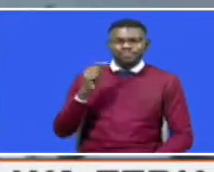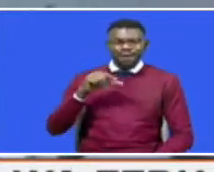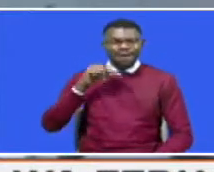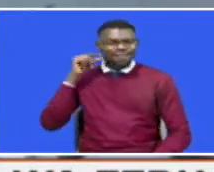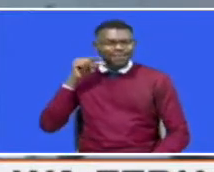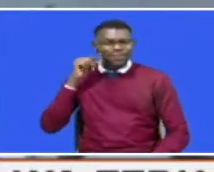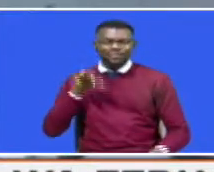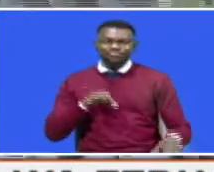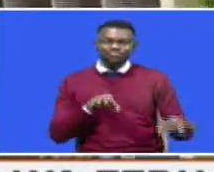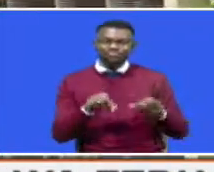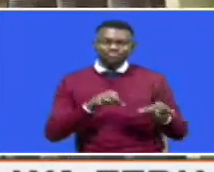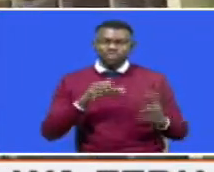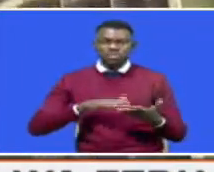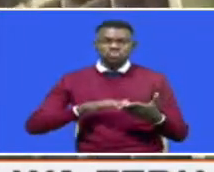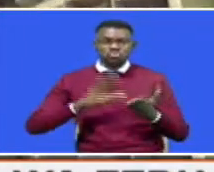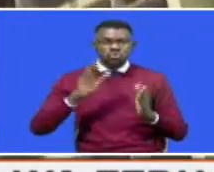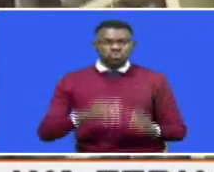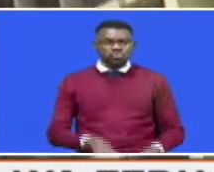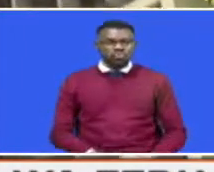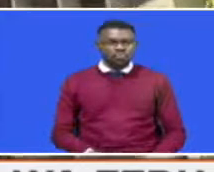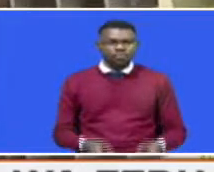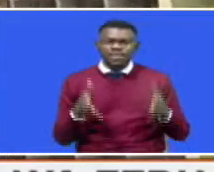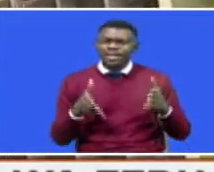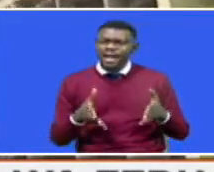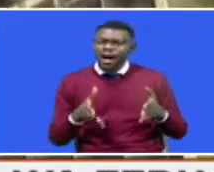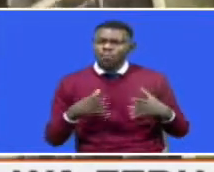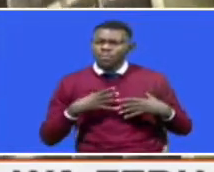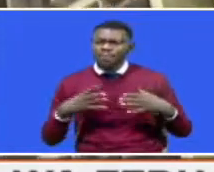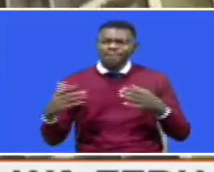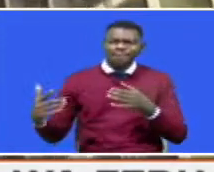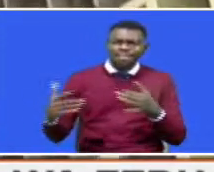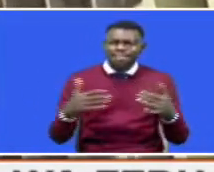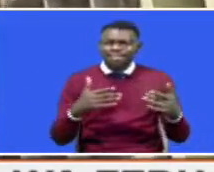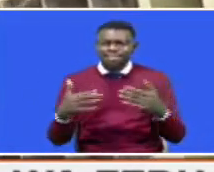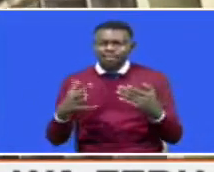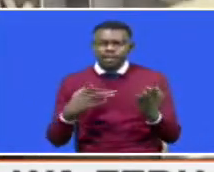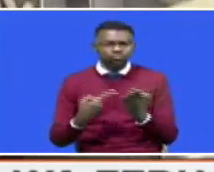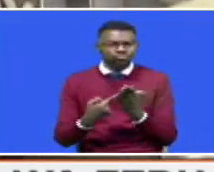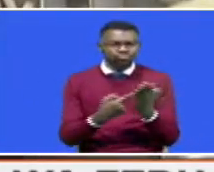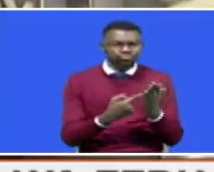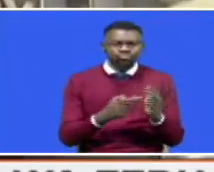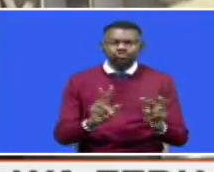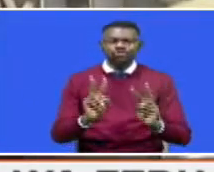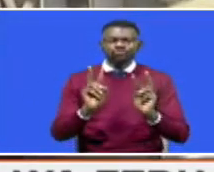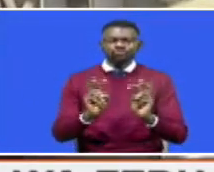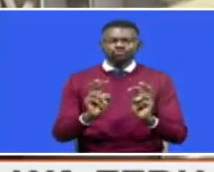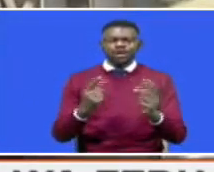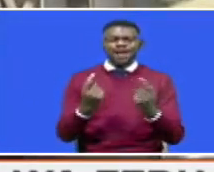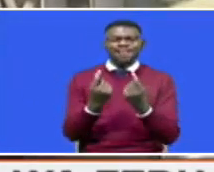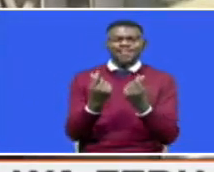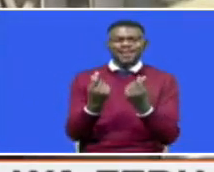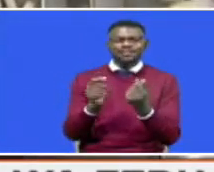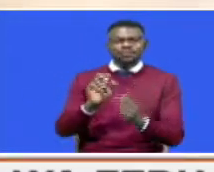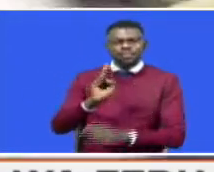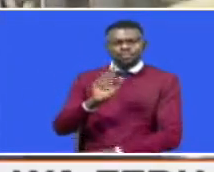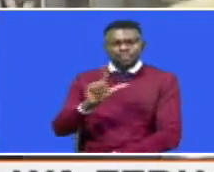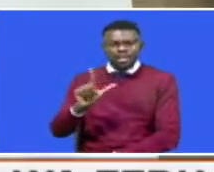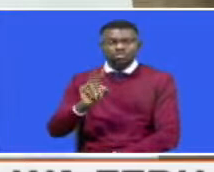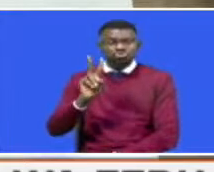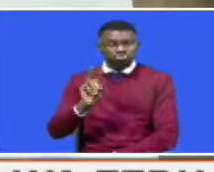mengi. Mijadala yenye utata ikiwa ni pamoja na mswada tata wa fedha wa mwaka